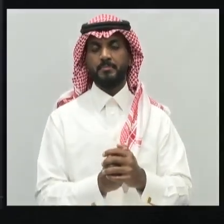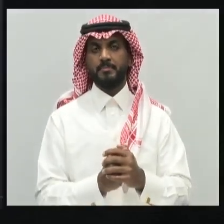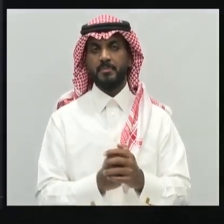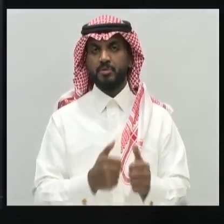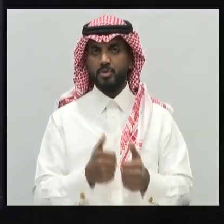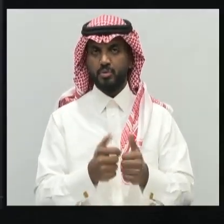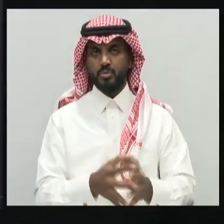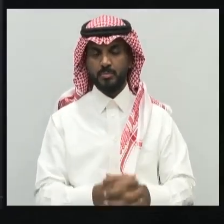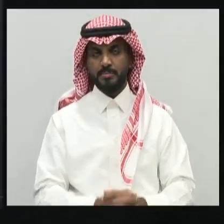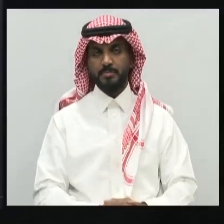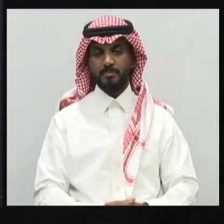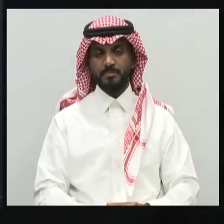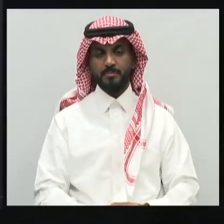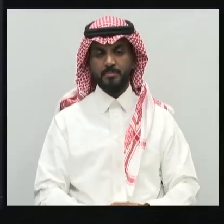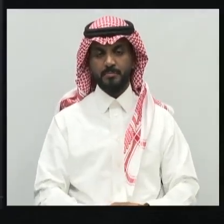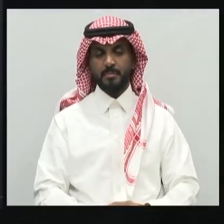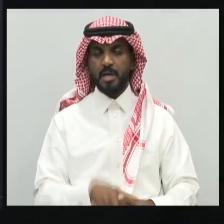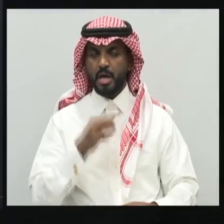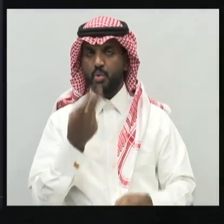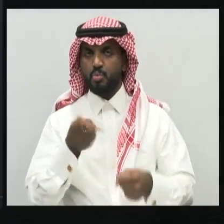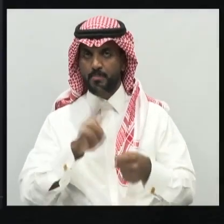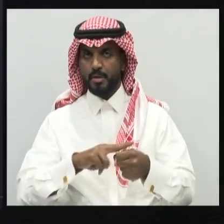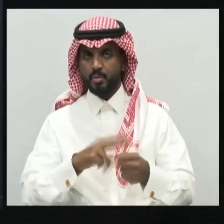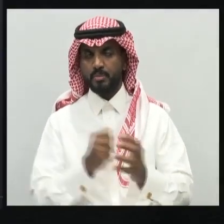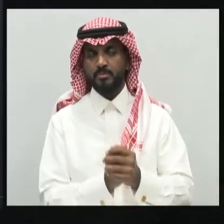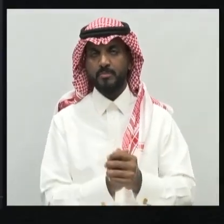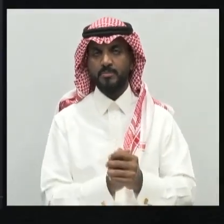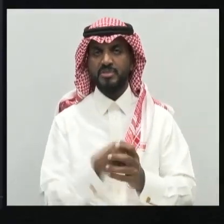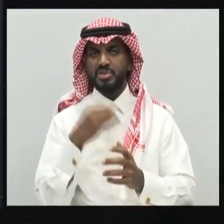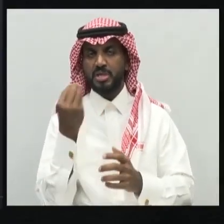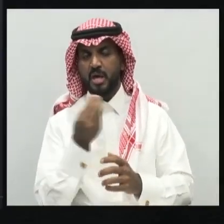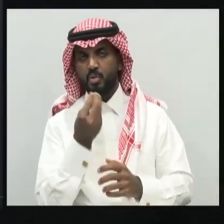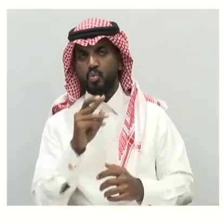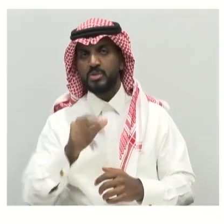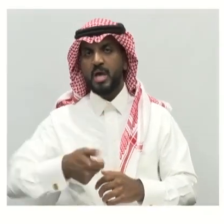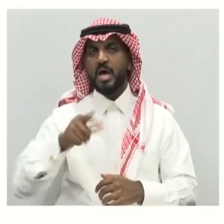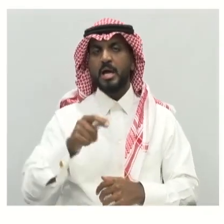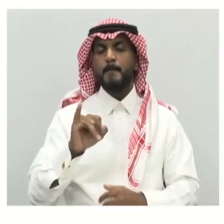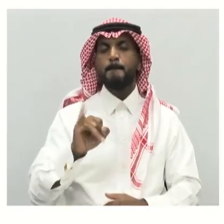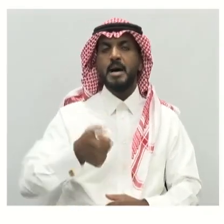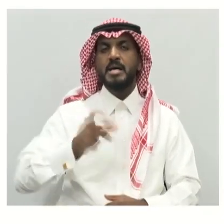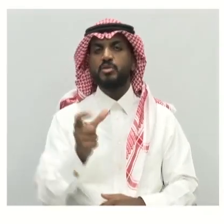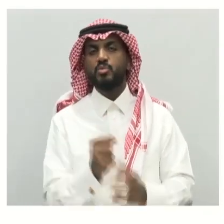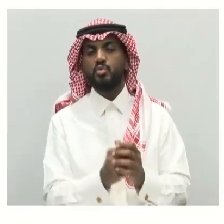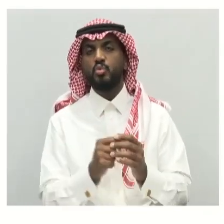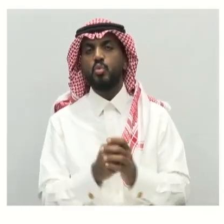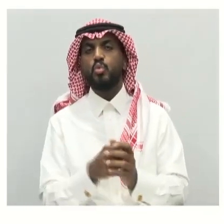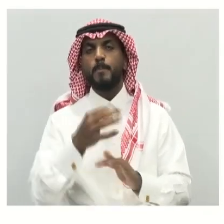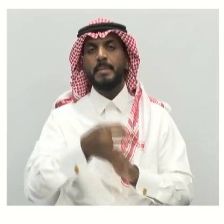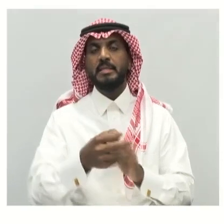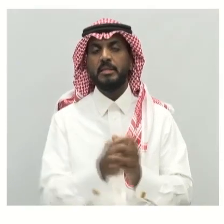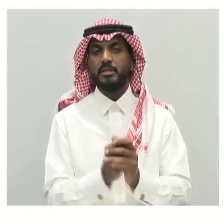استعدوا هيا اقراوا مره اخرى زار مازن مدينه جده